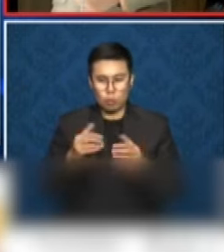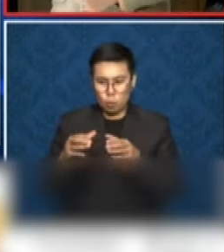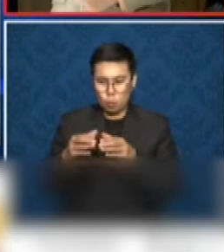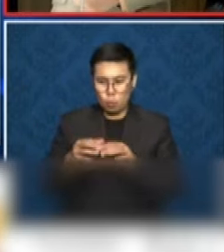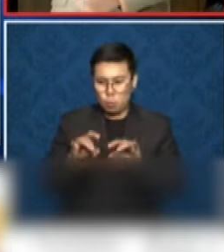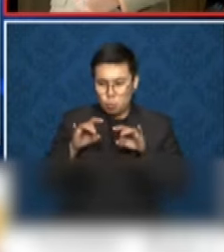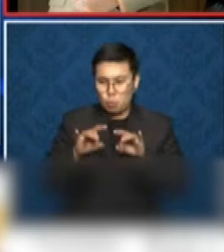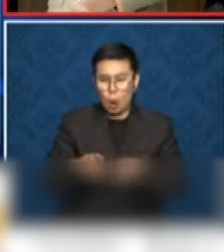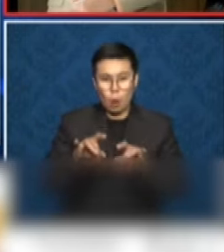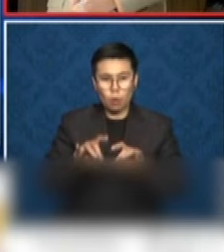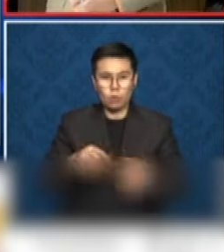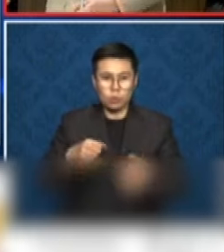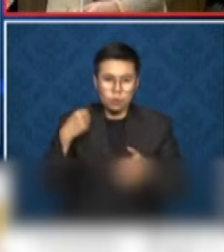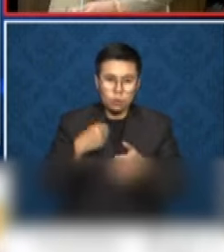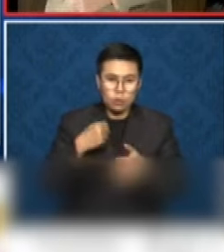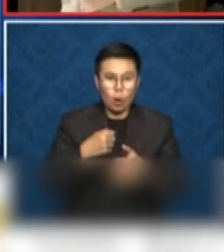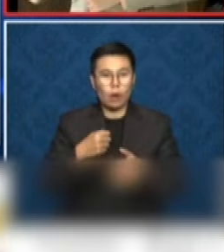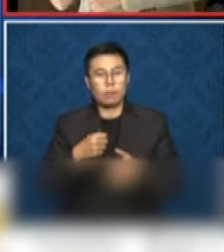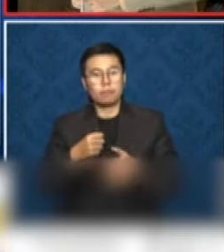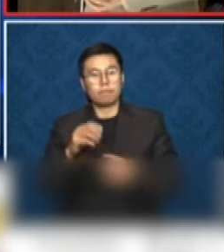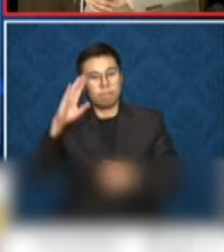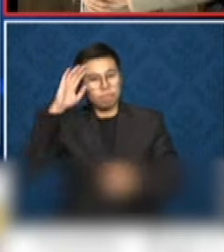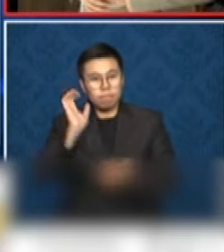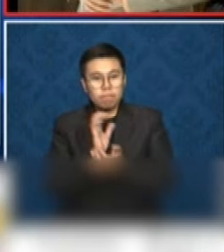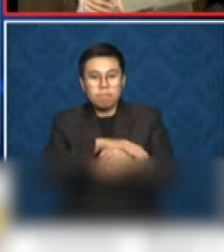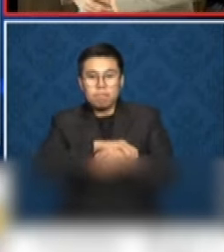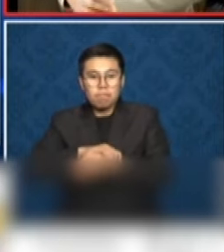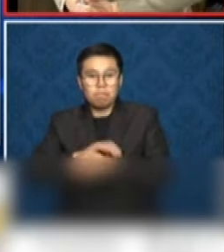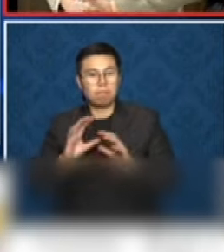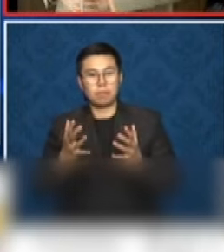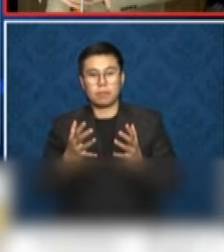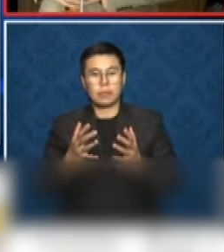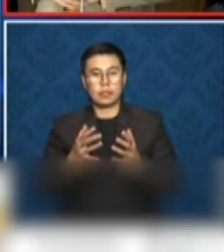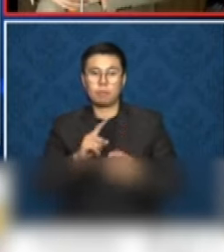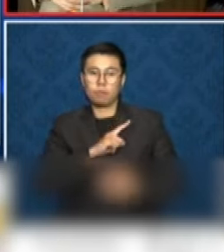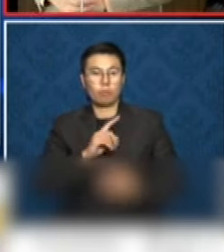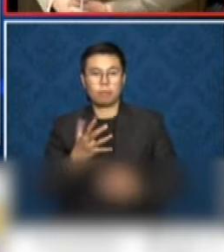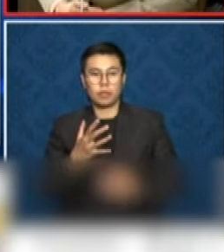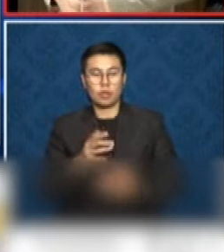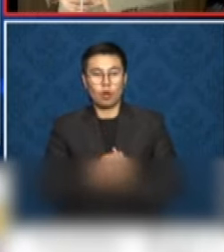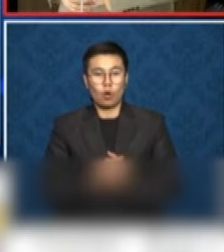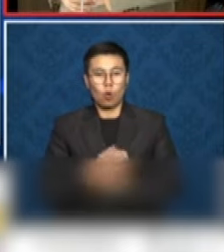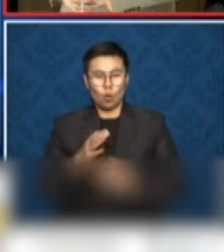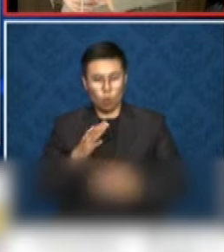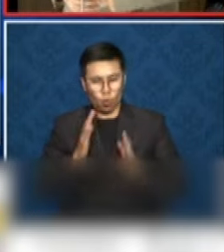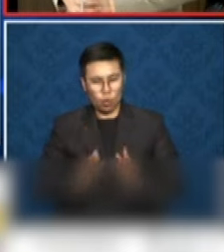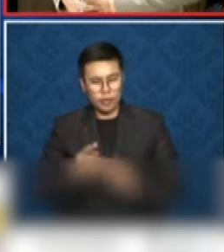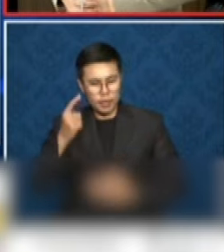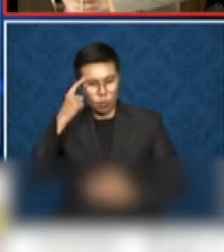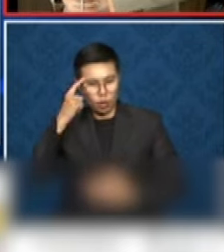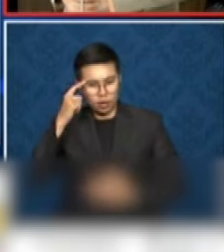าใช้ความรุนแรงโดยที่ไม่ต้องรับผิดชอบอะไรเนี่ยคนเขาจะหาว่ารัฐบาลคือ